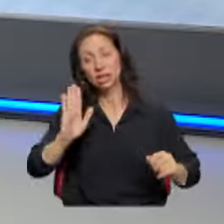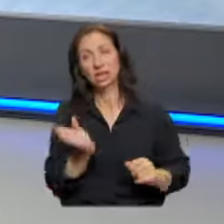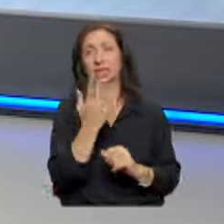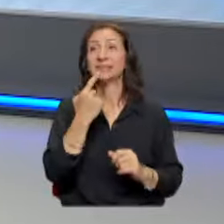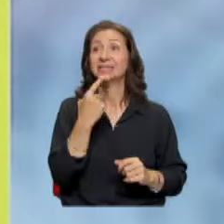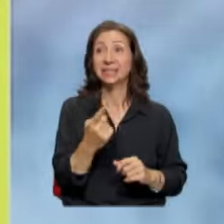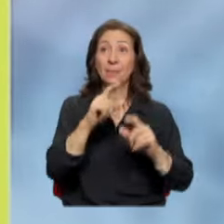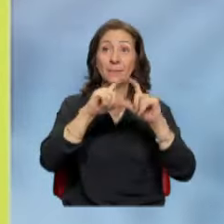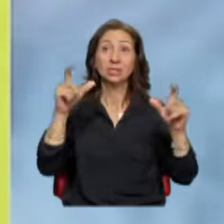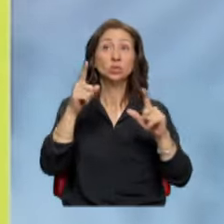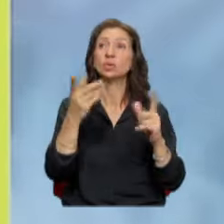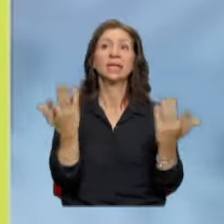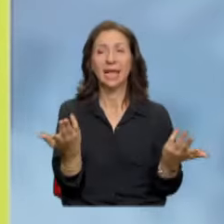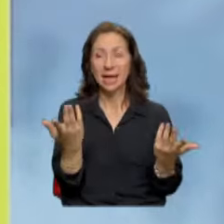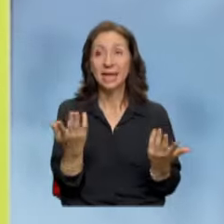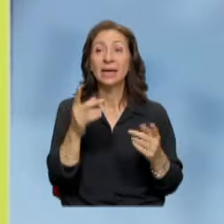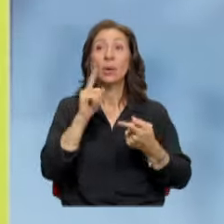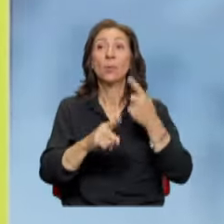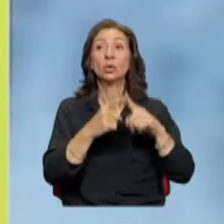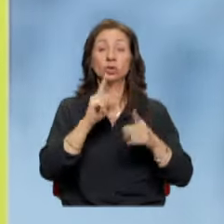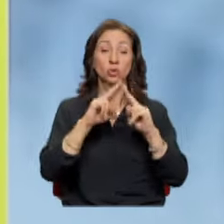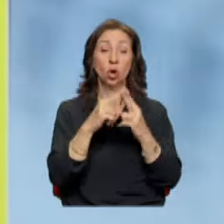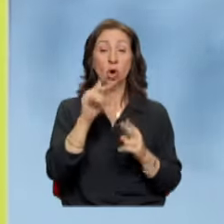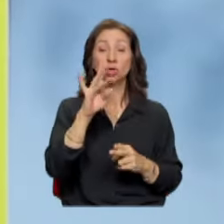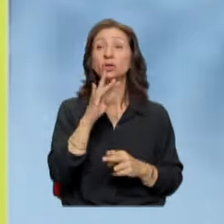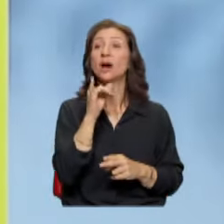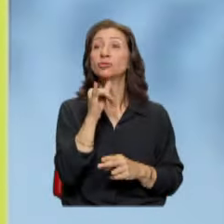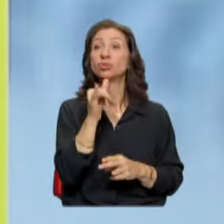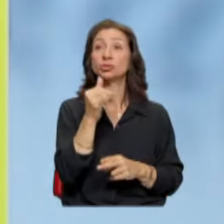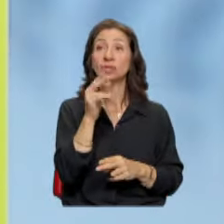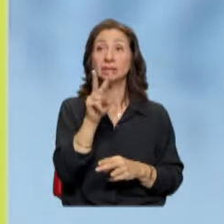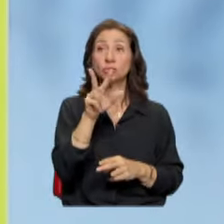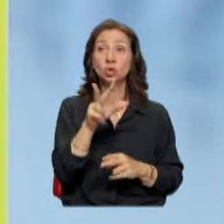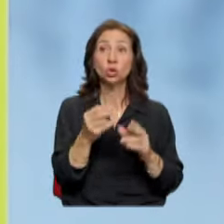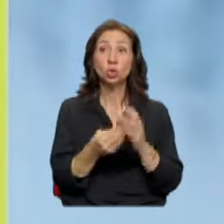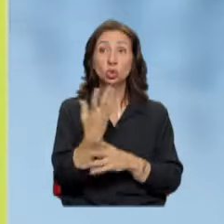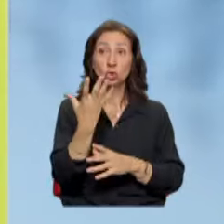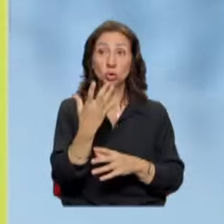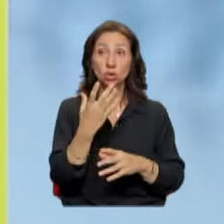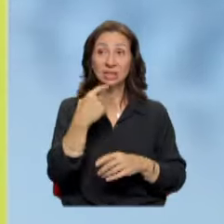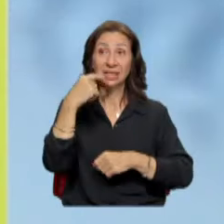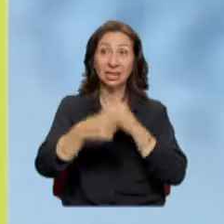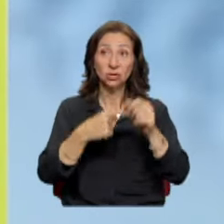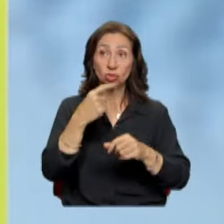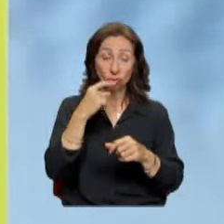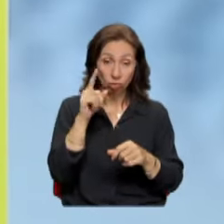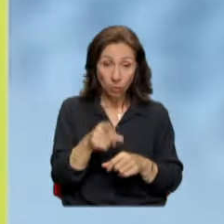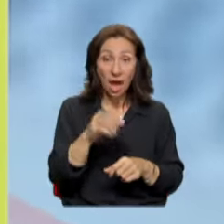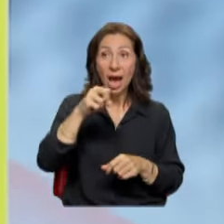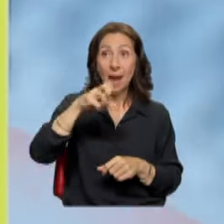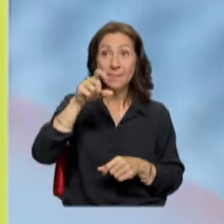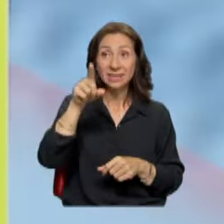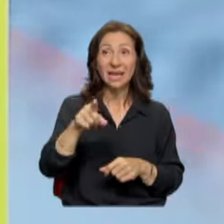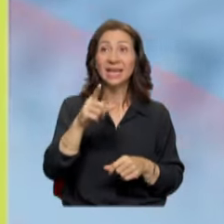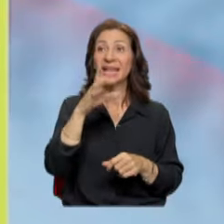geçeriz başlığının detayı İsa şöyle siyaset dünyası 14 ağustos'taki 23 kuruluş yıld dönümünde AK